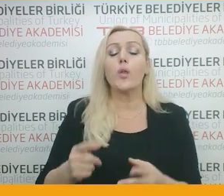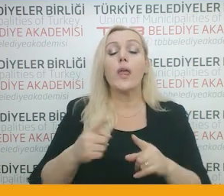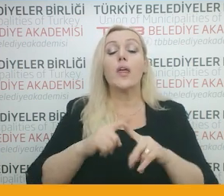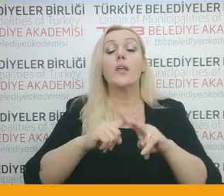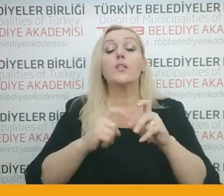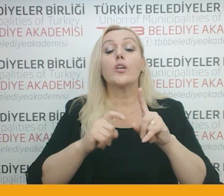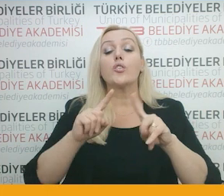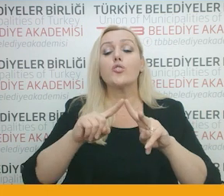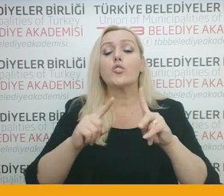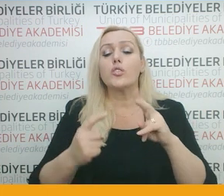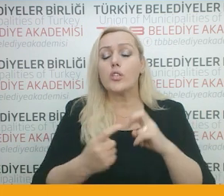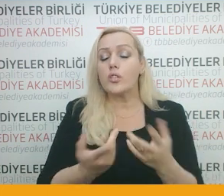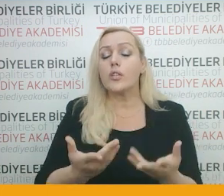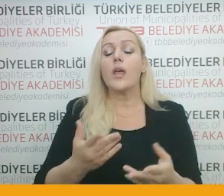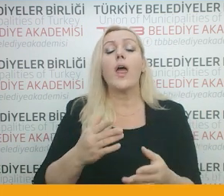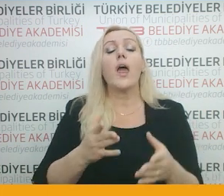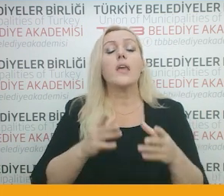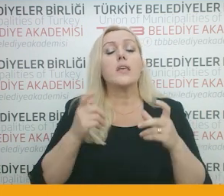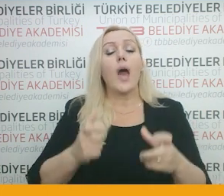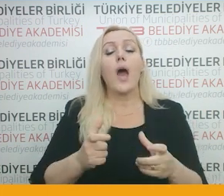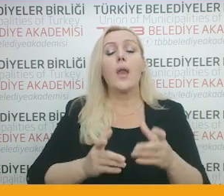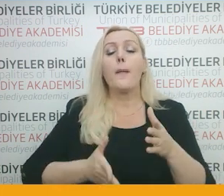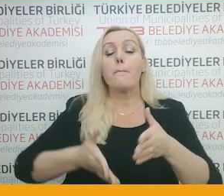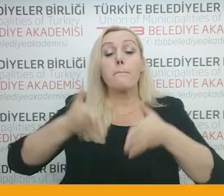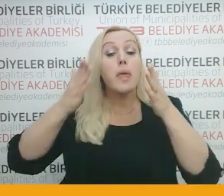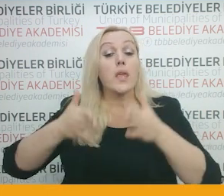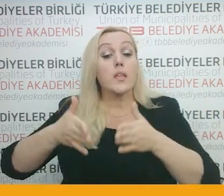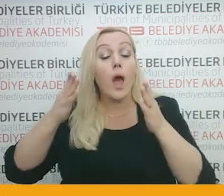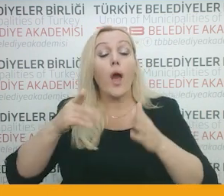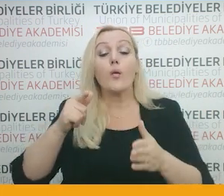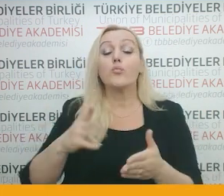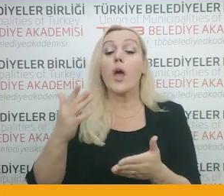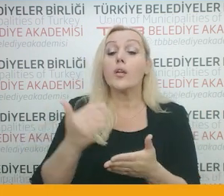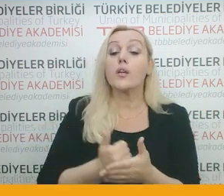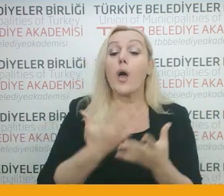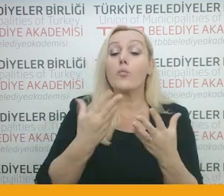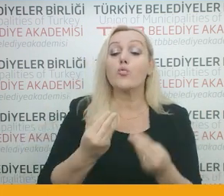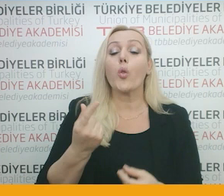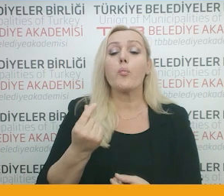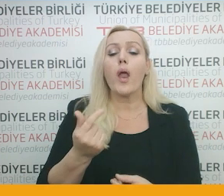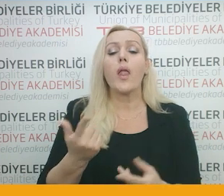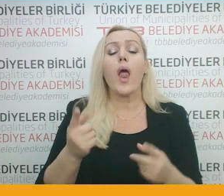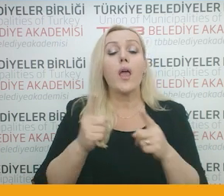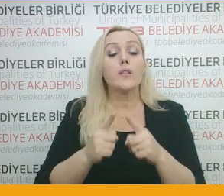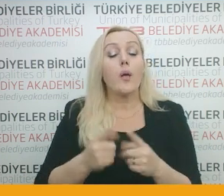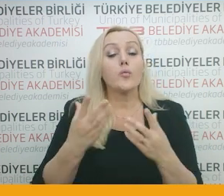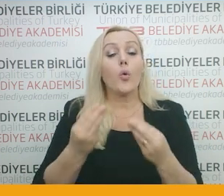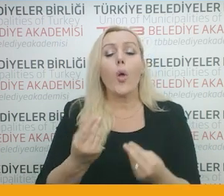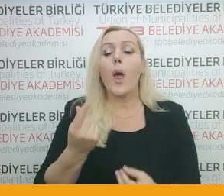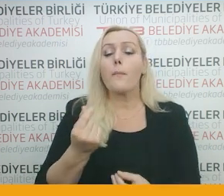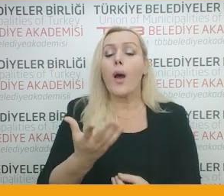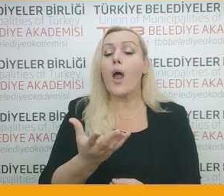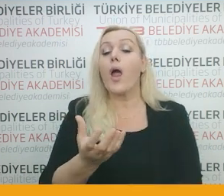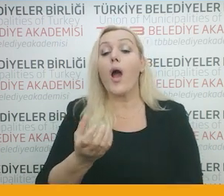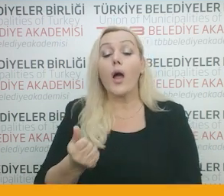demirbaşlar, arsalar, araziler, binalar, bu kurumların elde ettikleri gelirler, hesabında, kasasında bulunan tüm para,